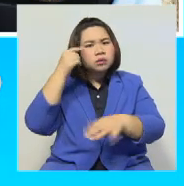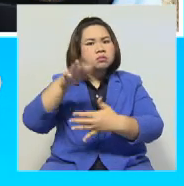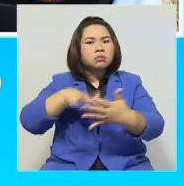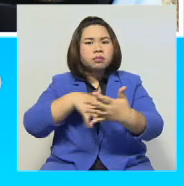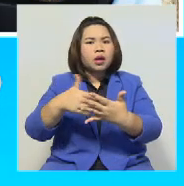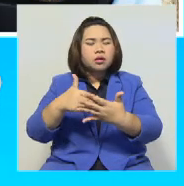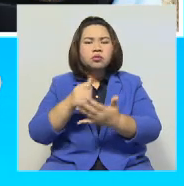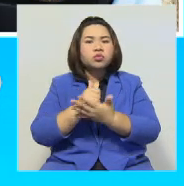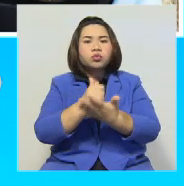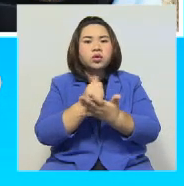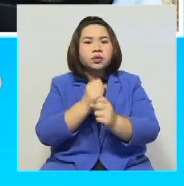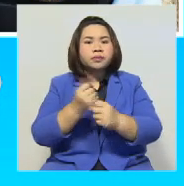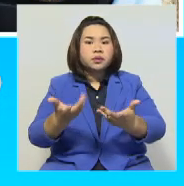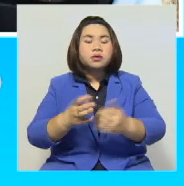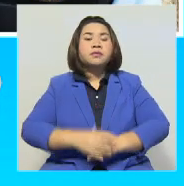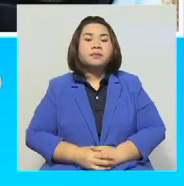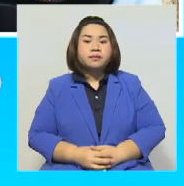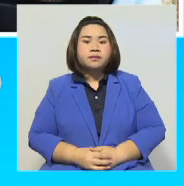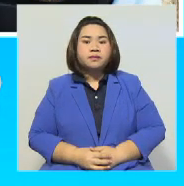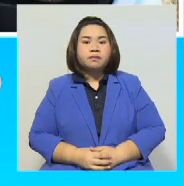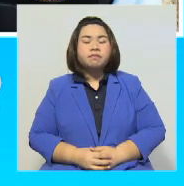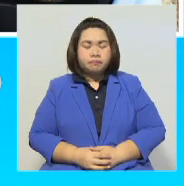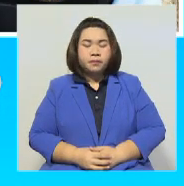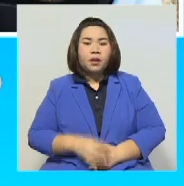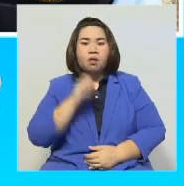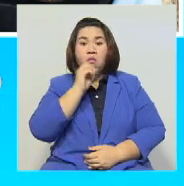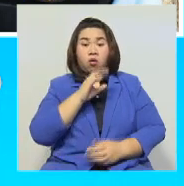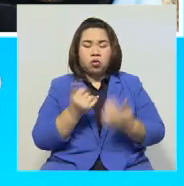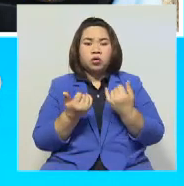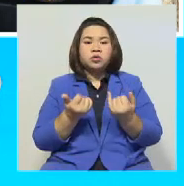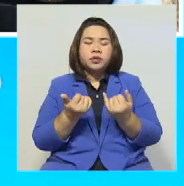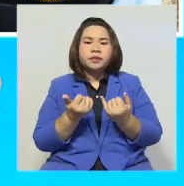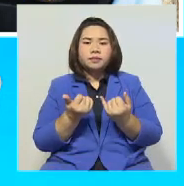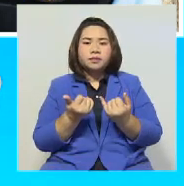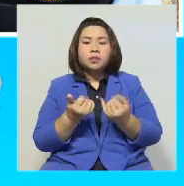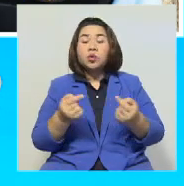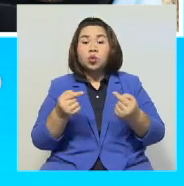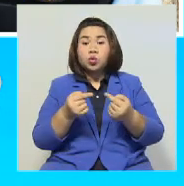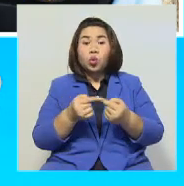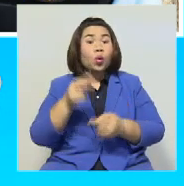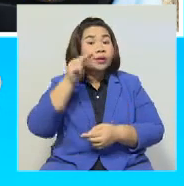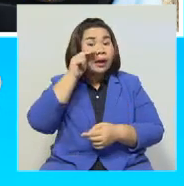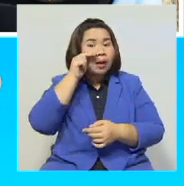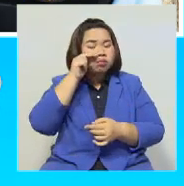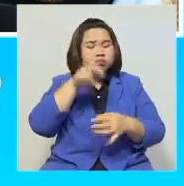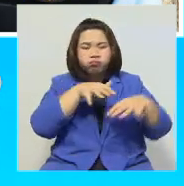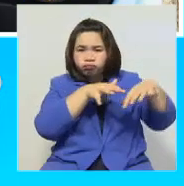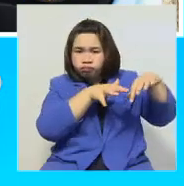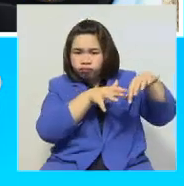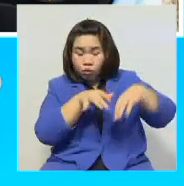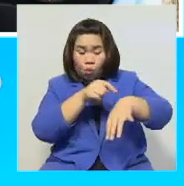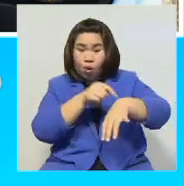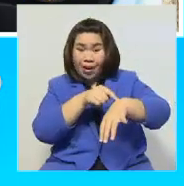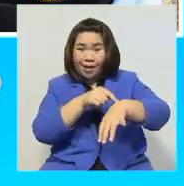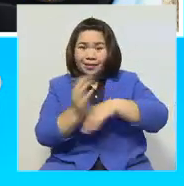แผนรับมือยังไงเพิ่มเติมอีกบ้างอะคะ ตอนนี้ก็ปริมาณการไหลของน้ำก็คือณนะเวลา11โ